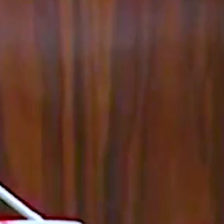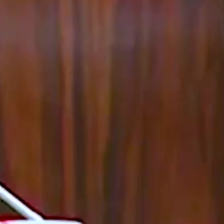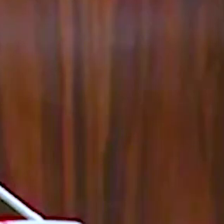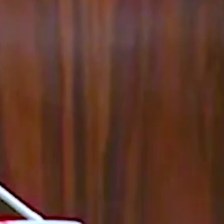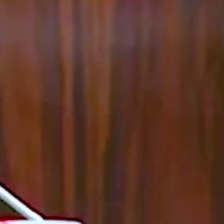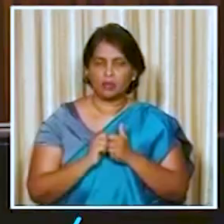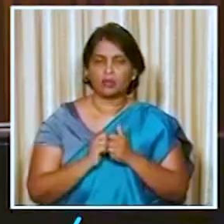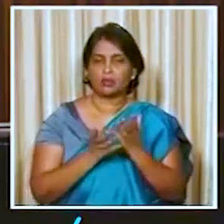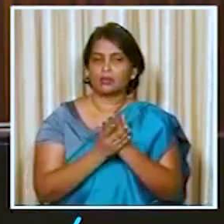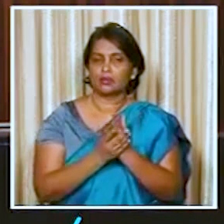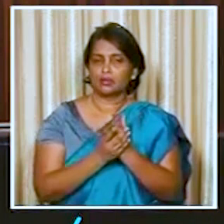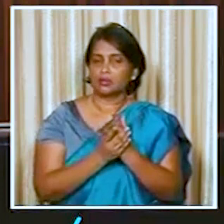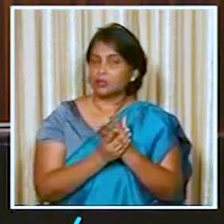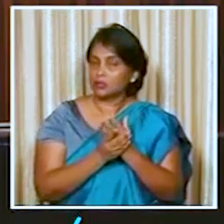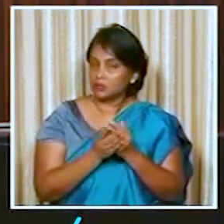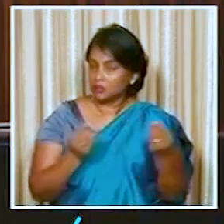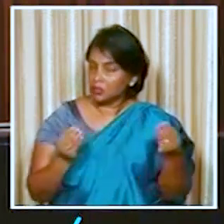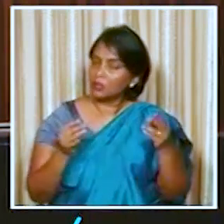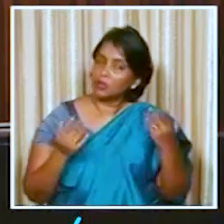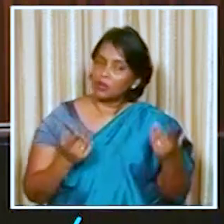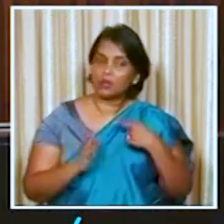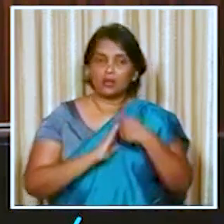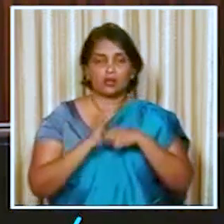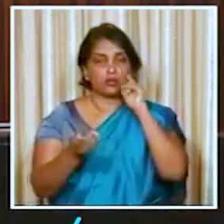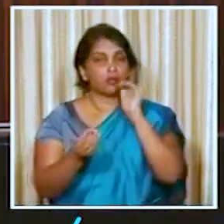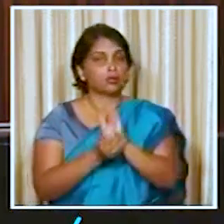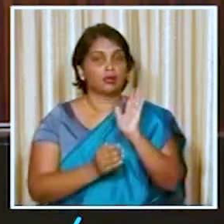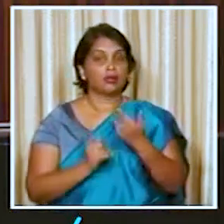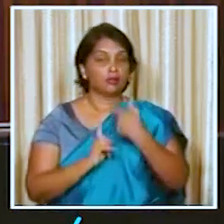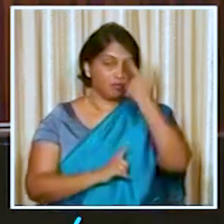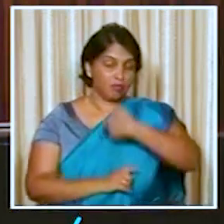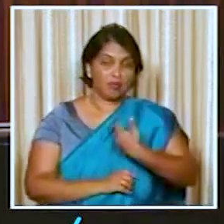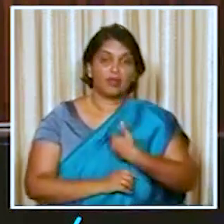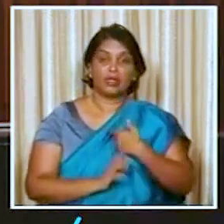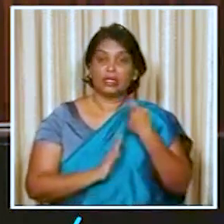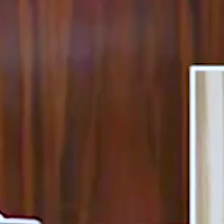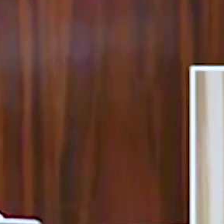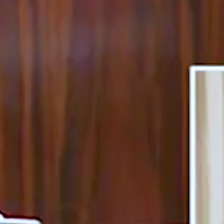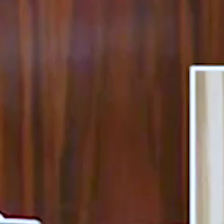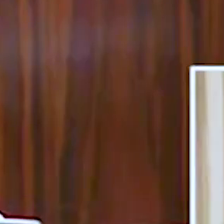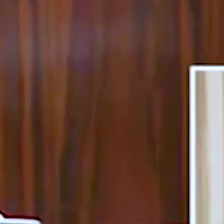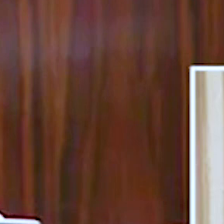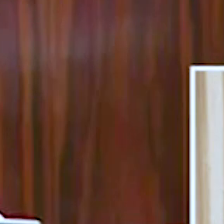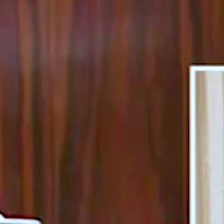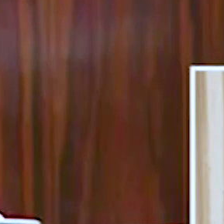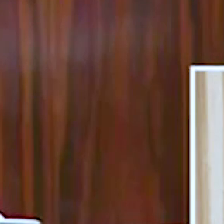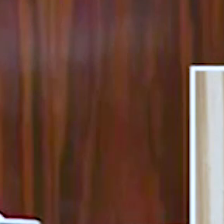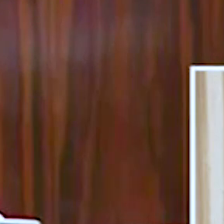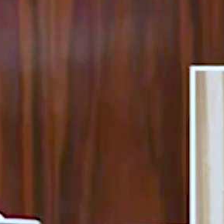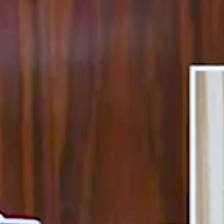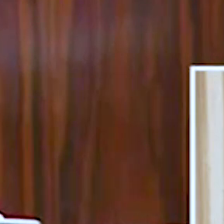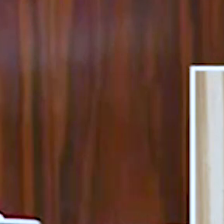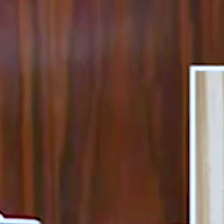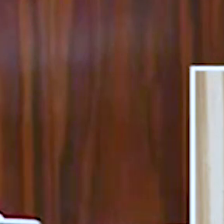උද්ගත වැසි ගැටලුව සමනය කිරීම හෝ රට ආරක්ෂා කිරීම නො මාහරහ නීති විරෝධී රජයක් පිහිටුවා අප රට ලිබියාවක්